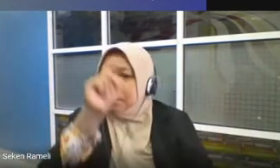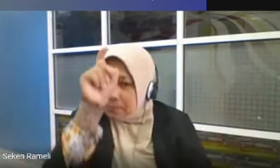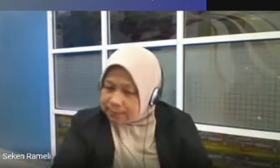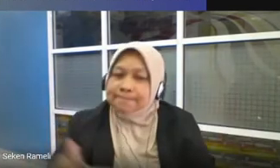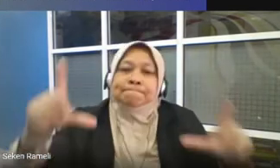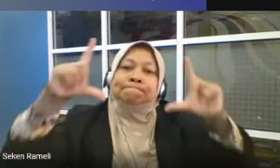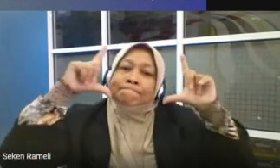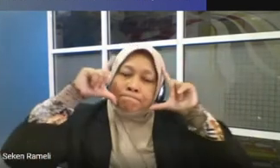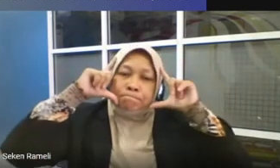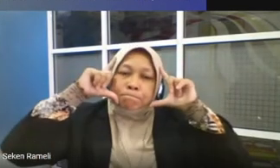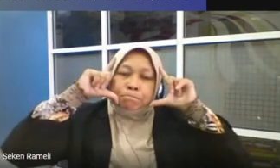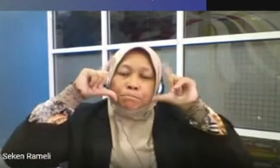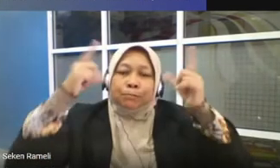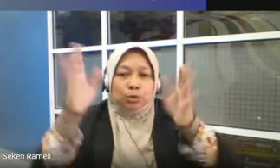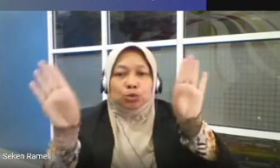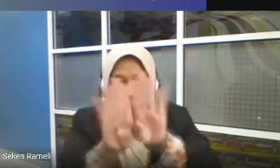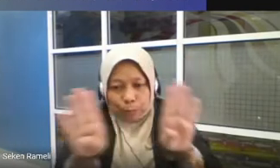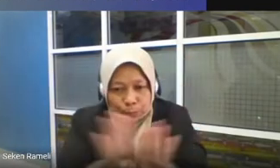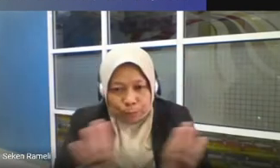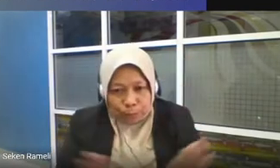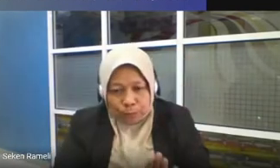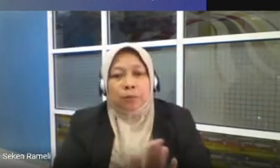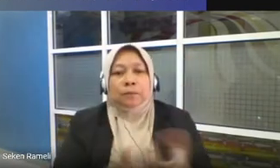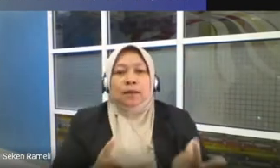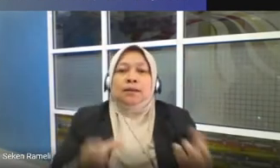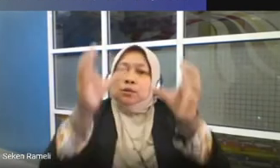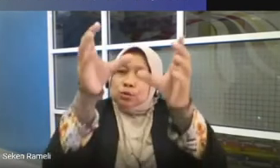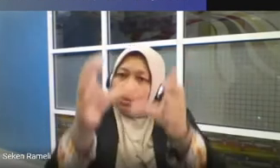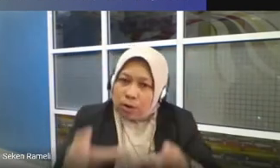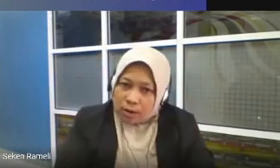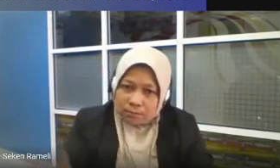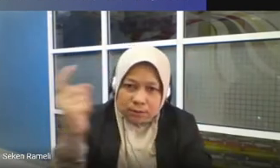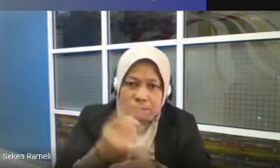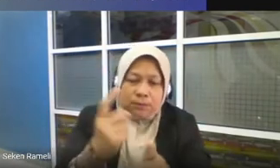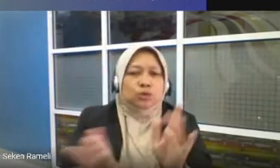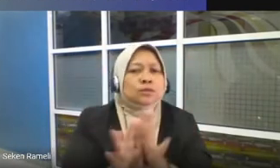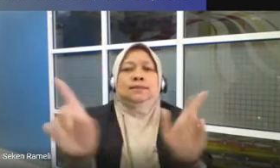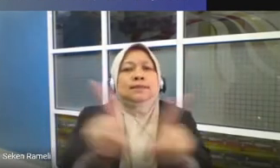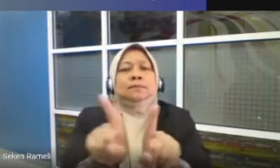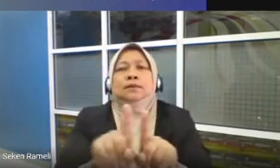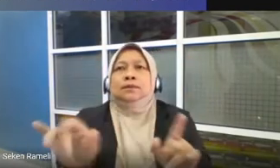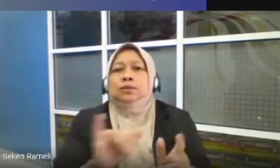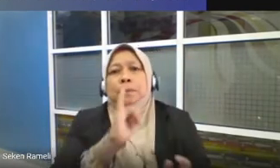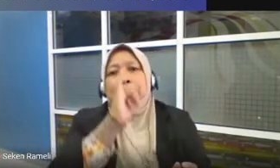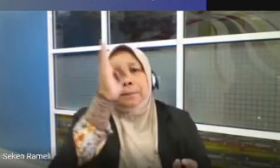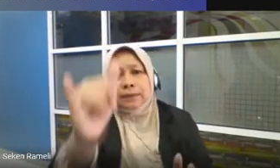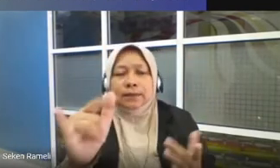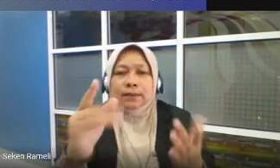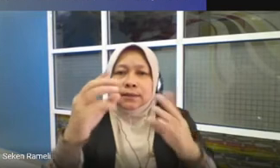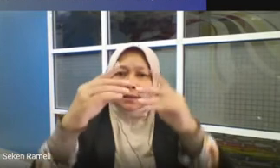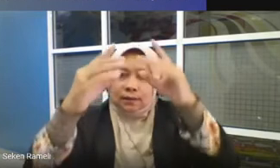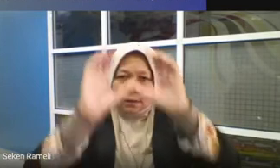juga dengan tempat-tempat sembahyang yang lain kan. Contoh macam dalam gereja, dalam temple. Jadi